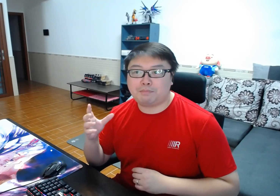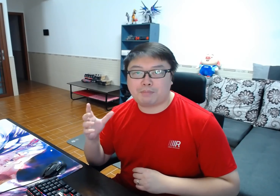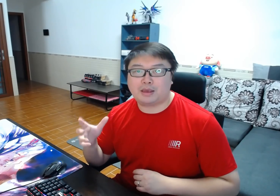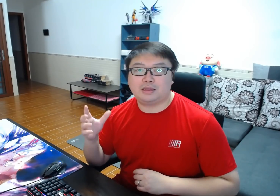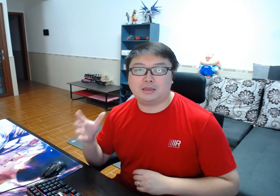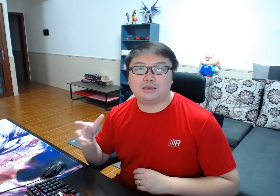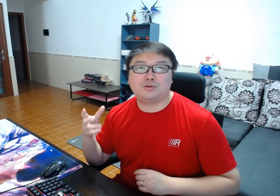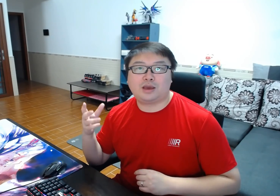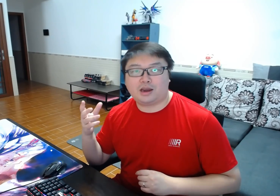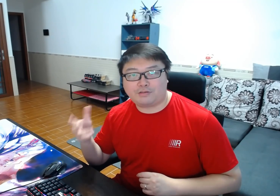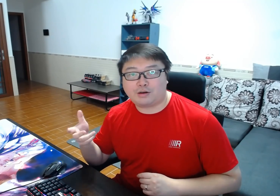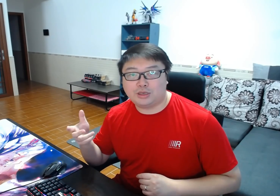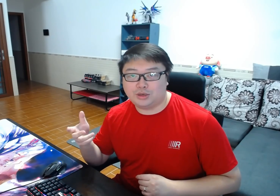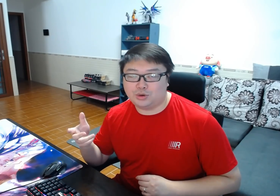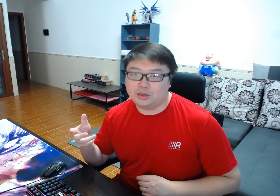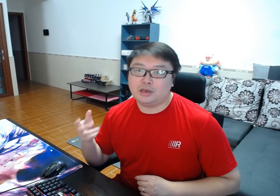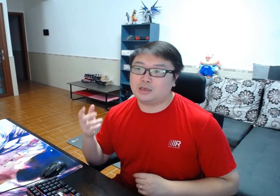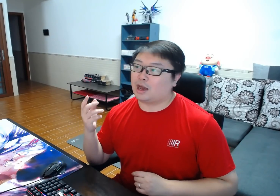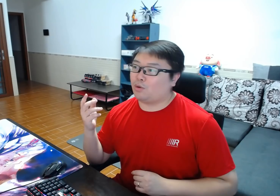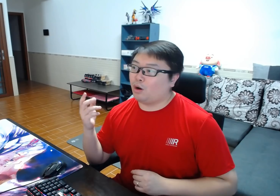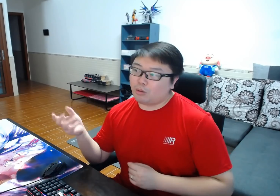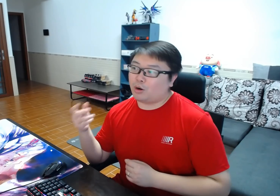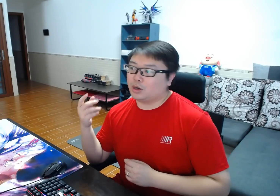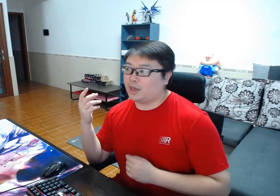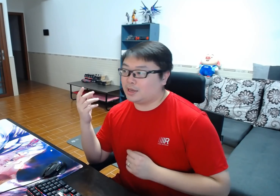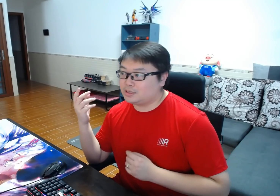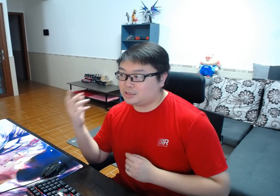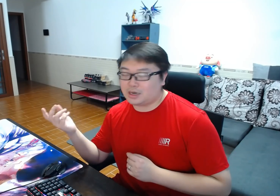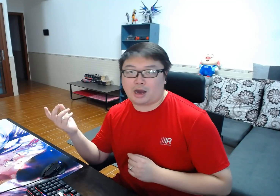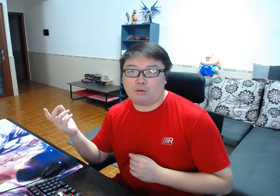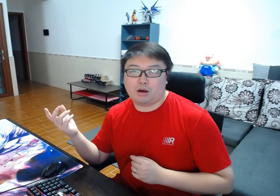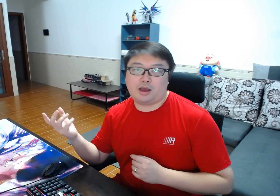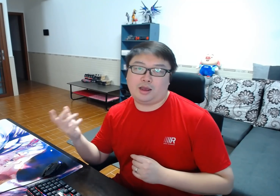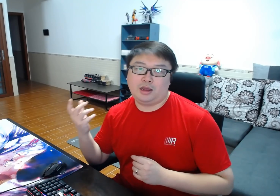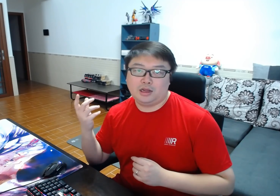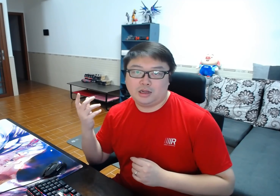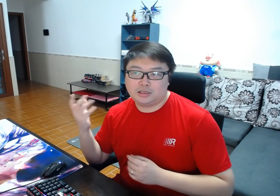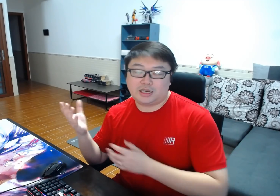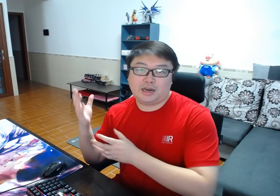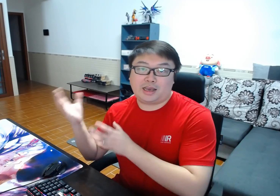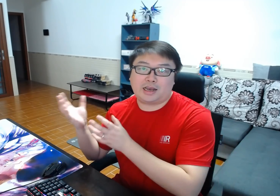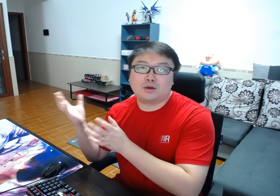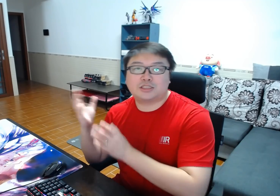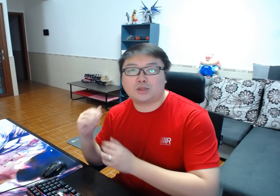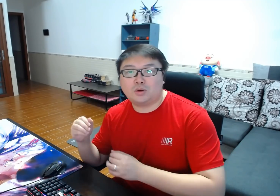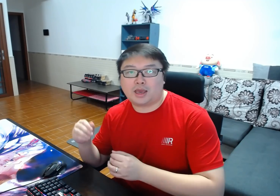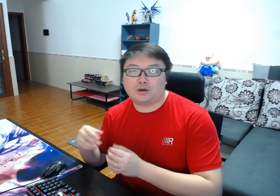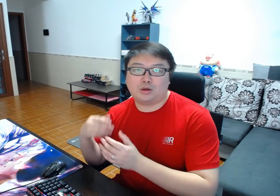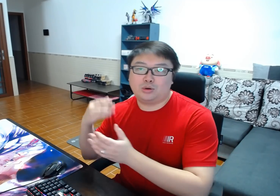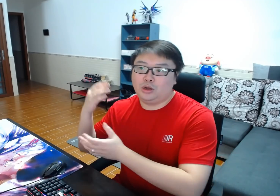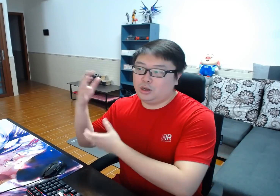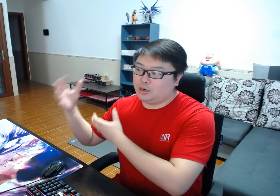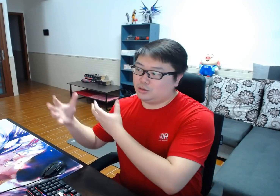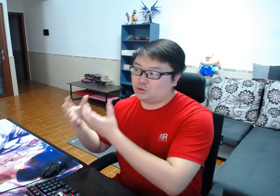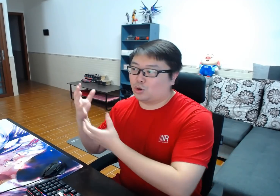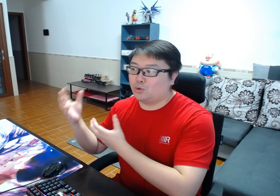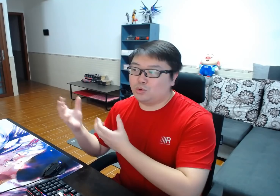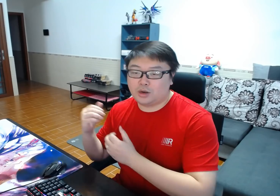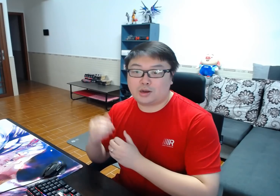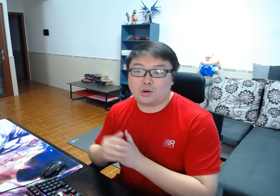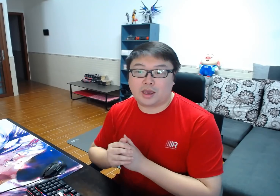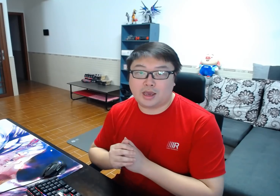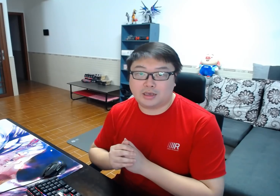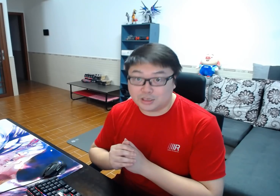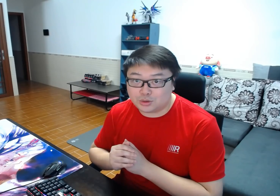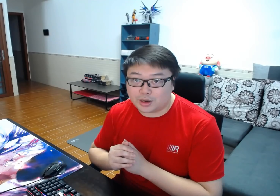啲被 DQ 嘅立法會議員，又可唔可以喺之後即係嚟緊嗰個真空期嗰度做